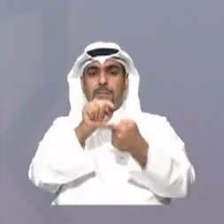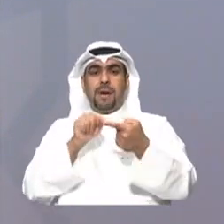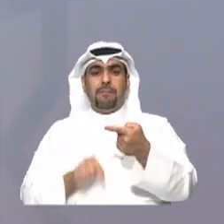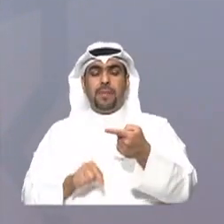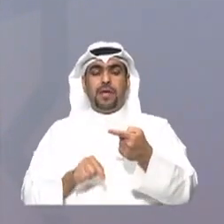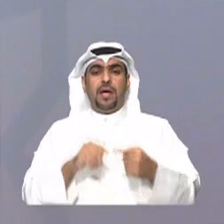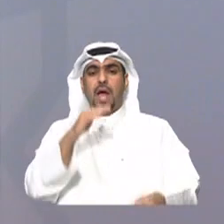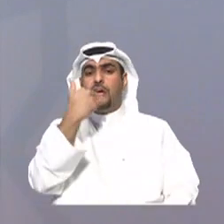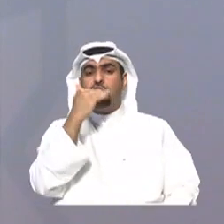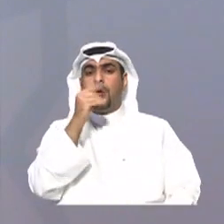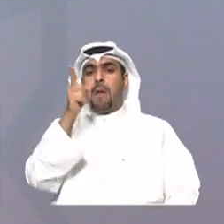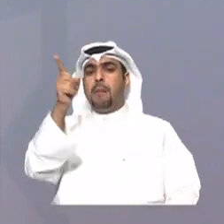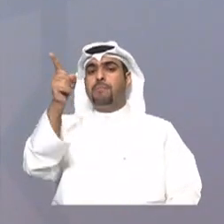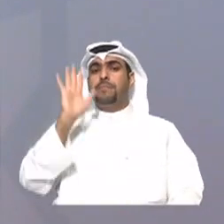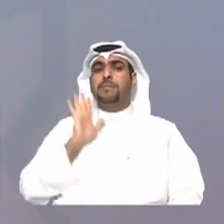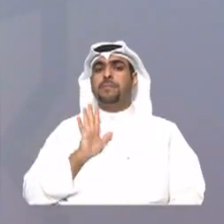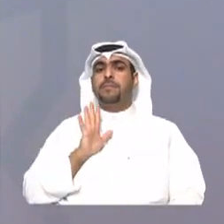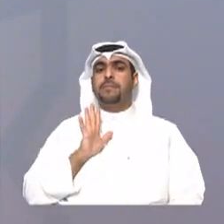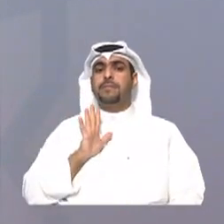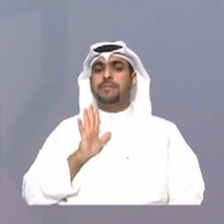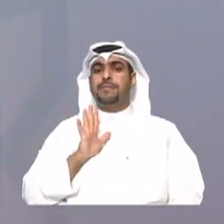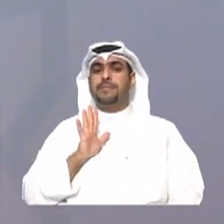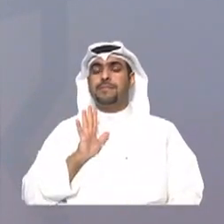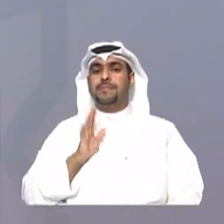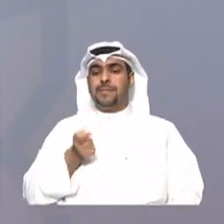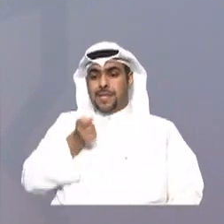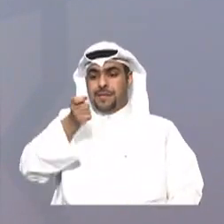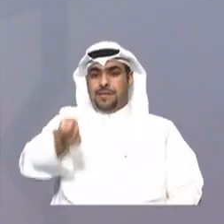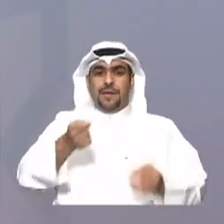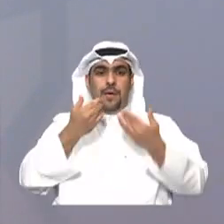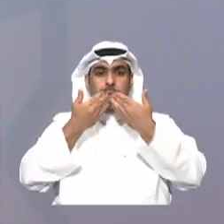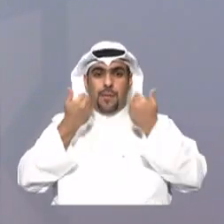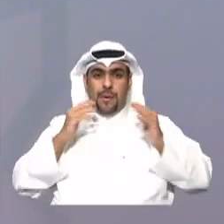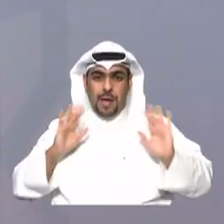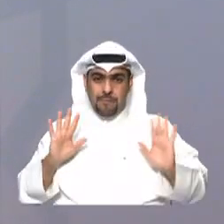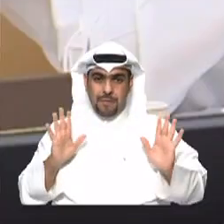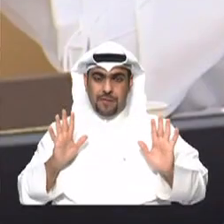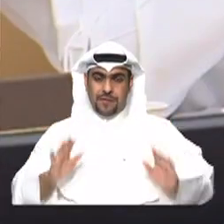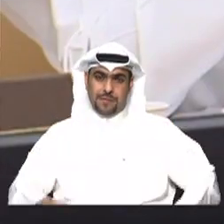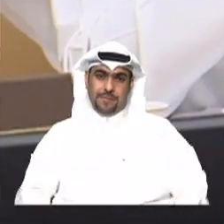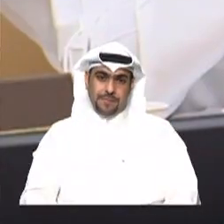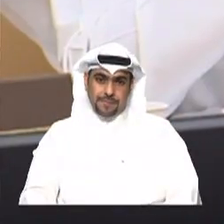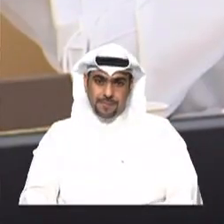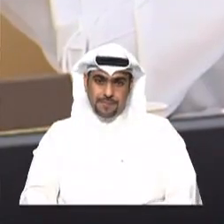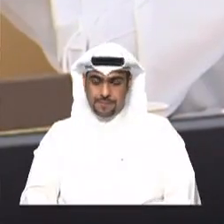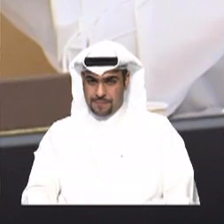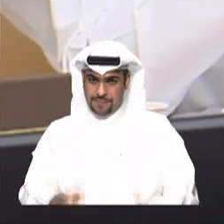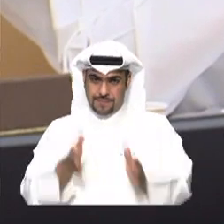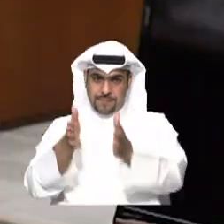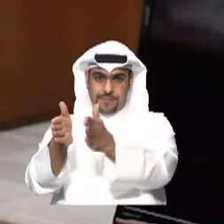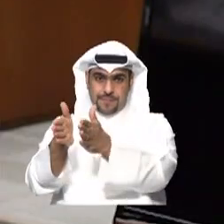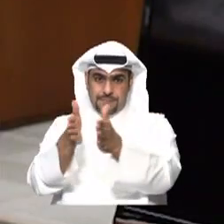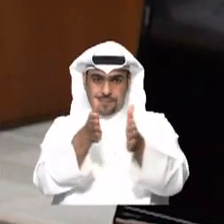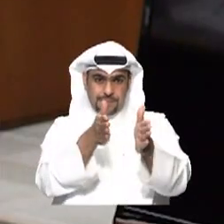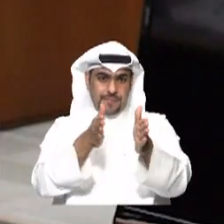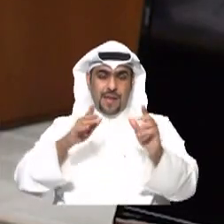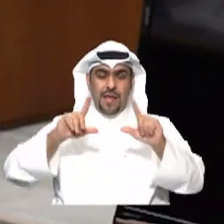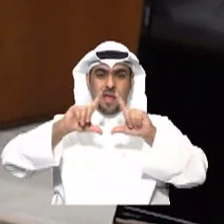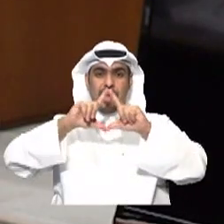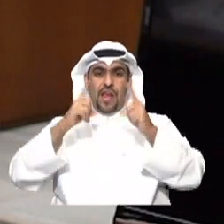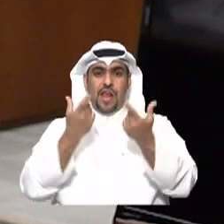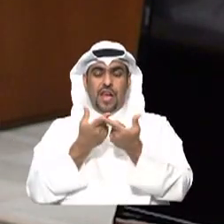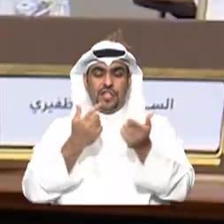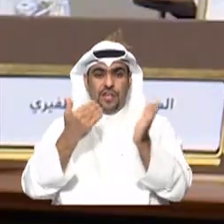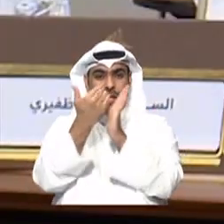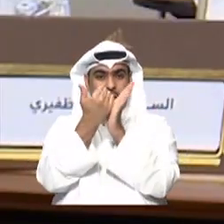همم موضوع دعم العماله للمشاريع المتناهيه الصغار اللجنه تحسين بيئه الاعمال والمشروعات الصغيره